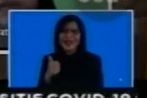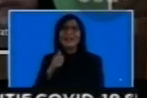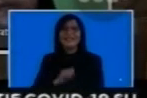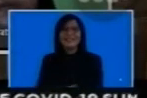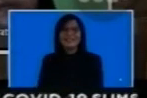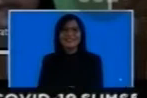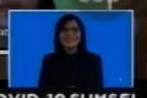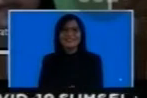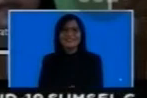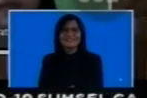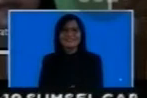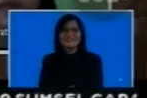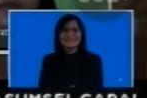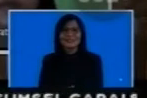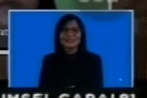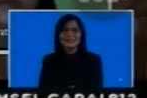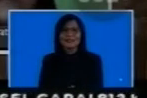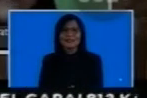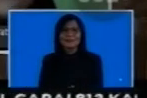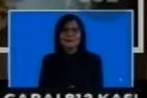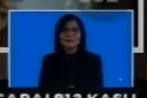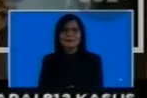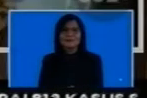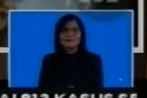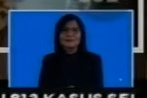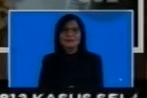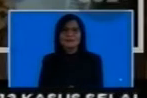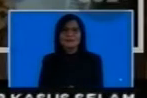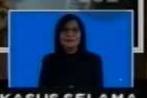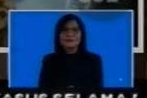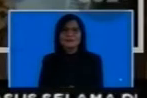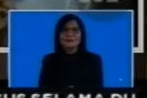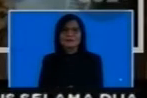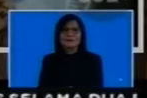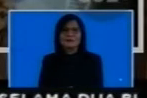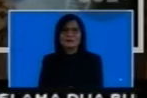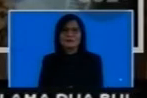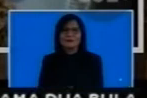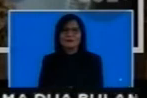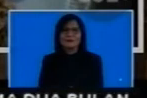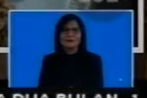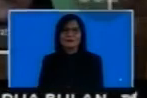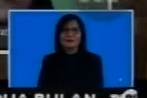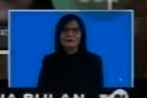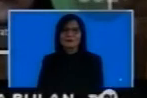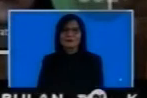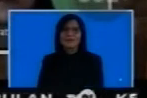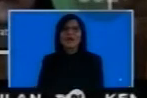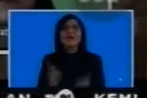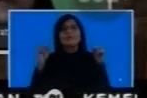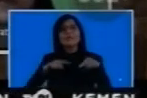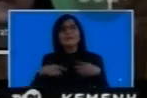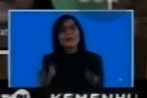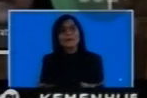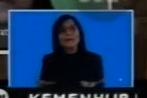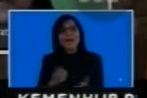Rivaldi. Rivaldi, umur berapa? 10 tahun. Oke. Jadi gimana,